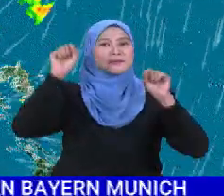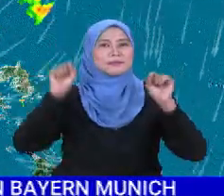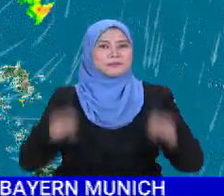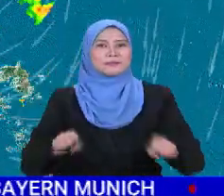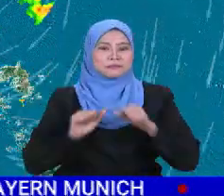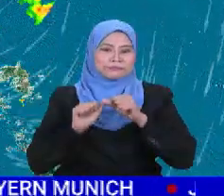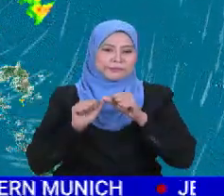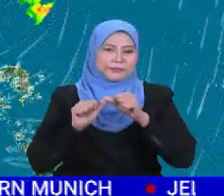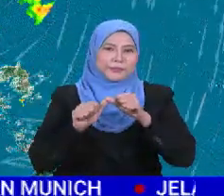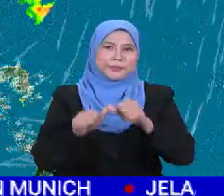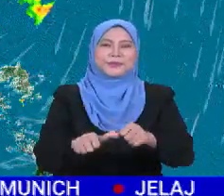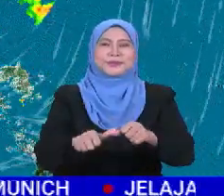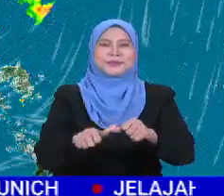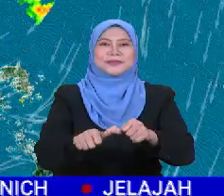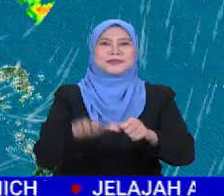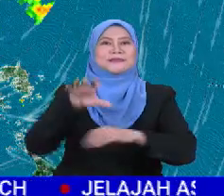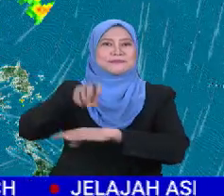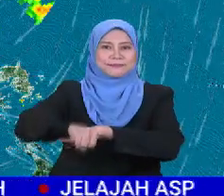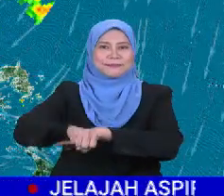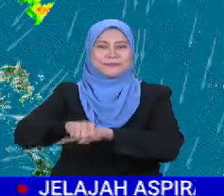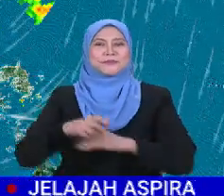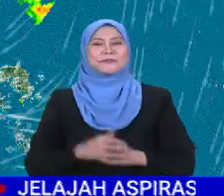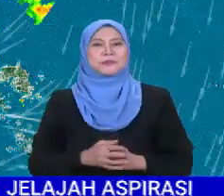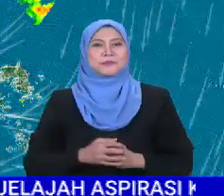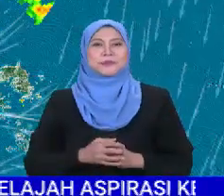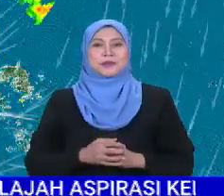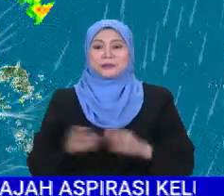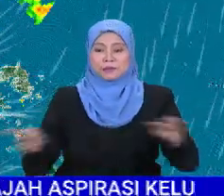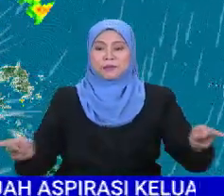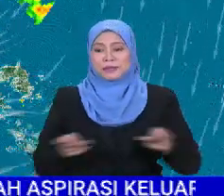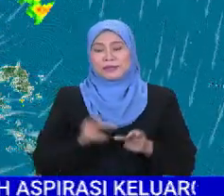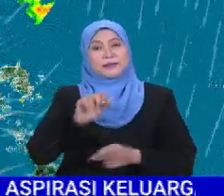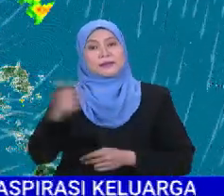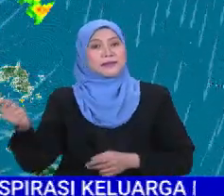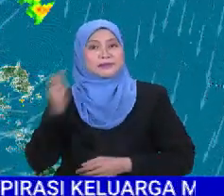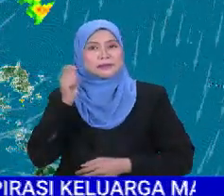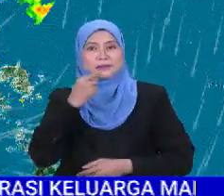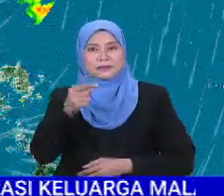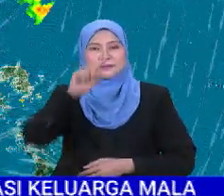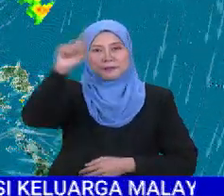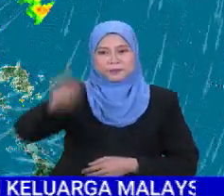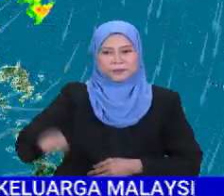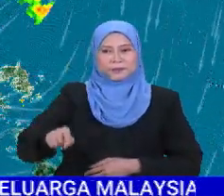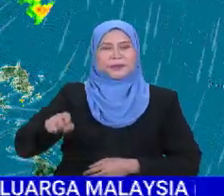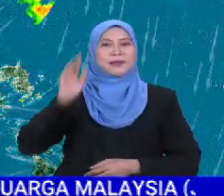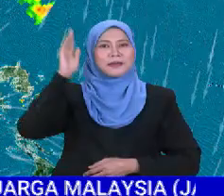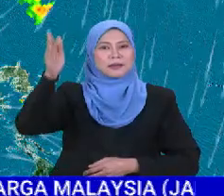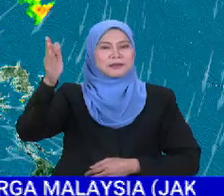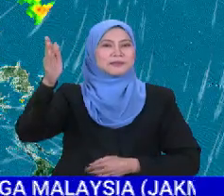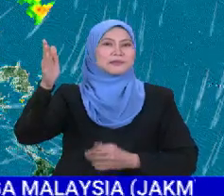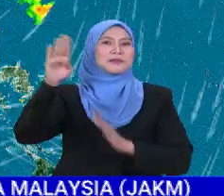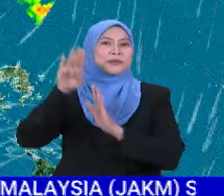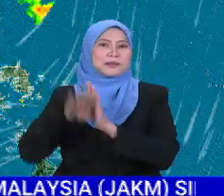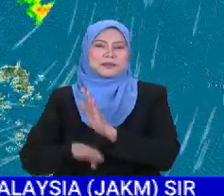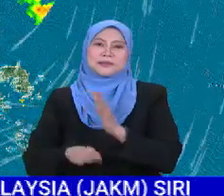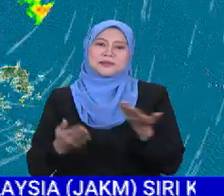untuk berterusan sehingga ke lewat malam. Manakala untuk kawasan-kawasan lain yang dinyatakan tadi, ribut petir dijangka akan reda dalam